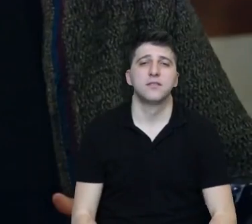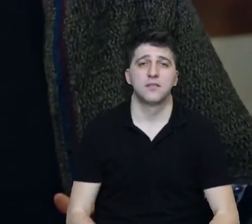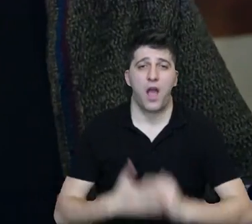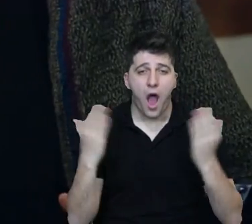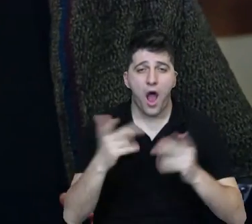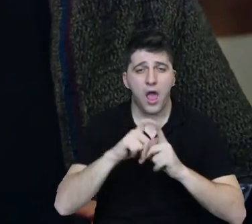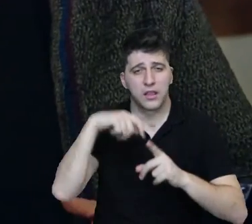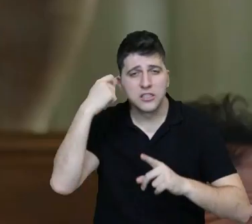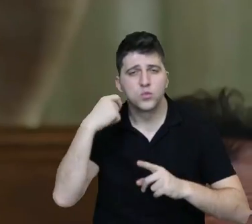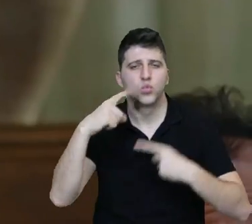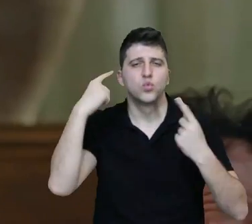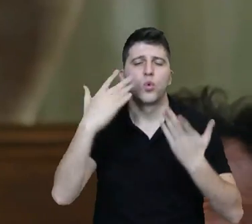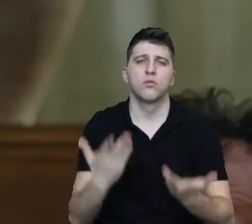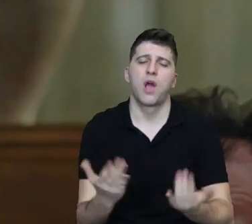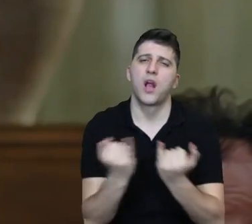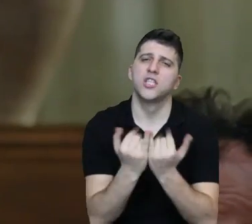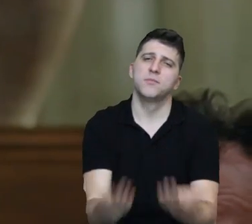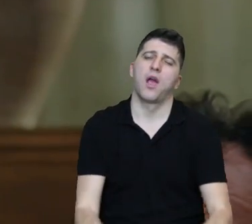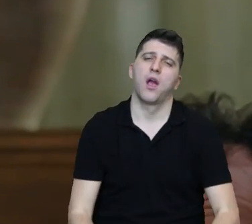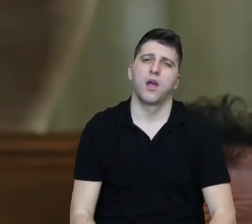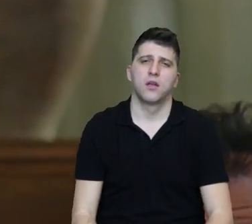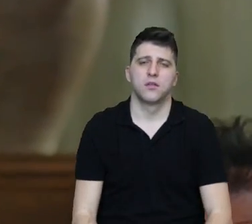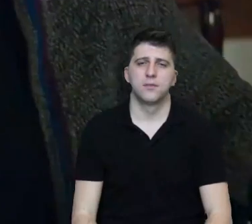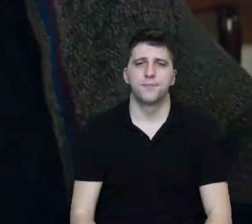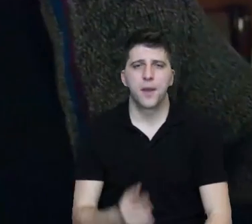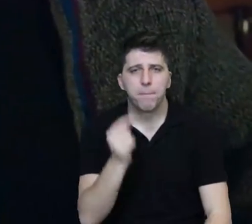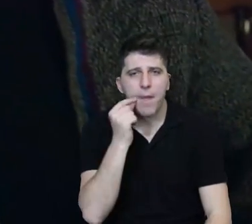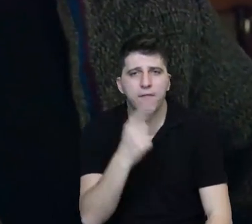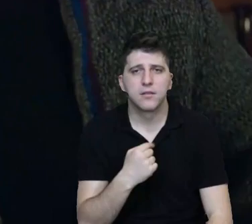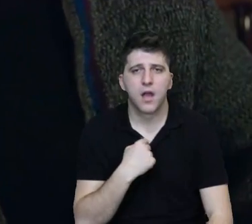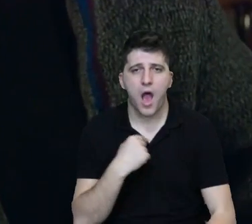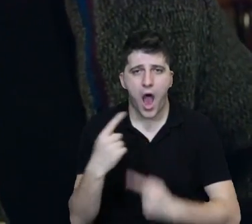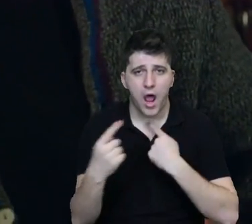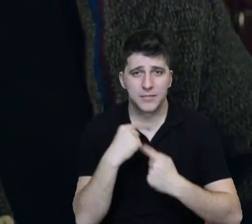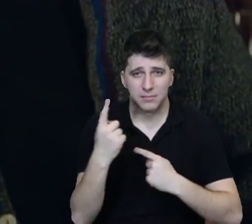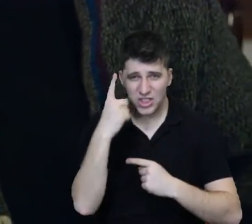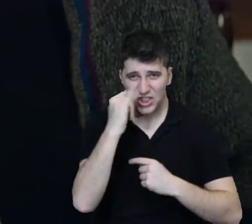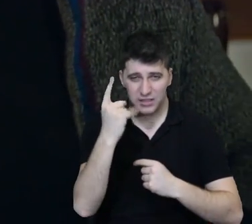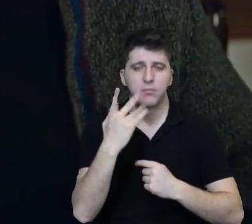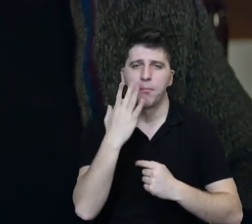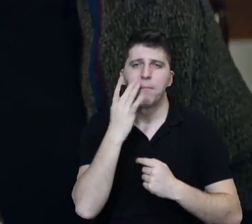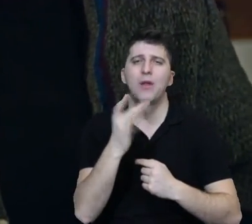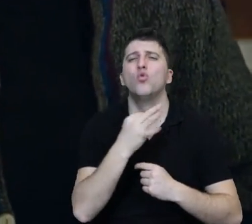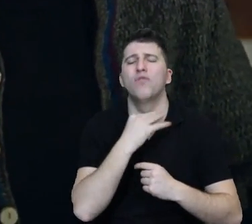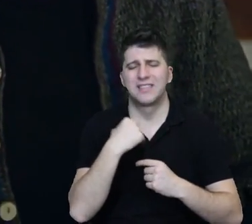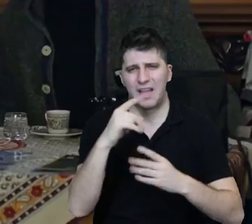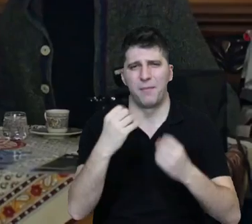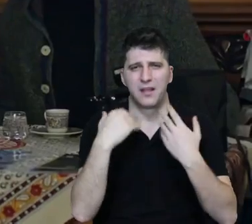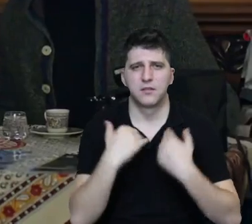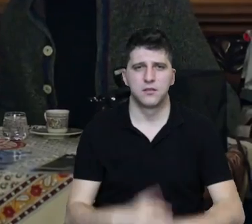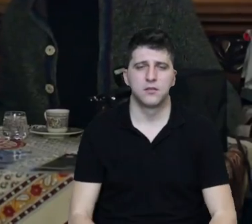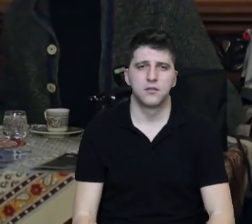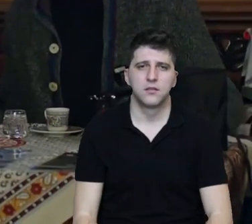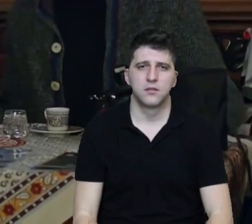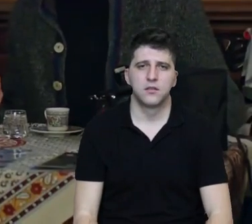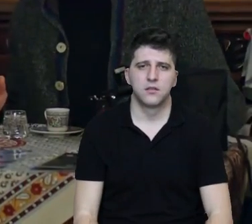Hala dizidesin, filmdesin sen bacım ya. Beyefendi, aramızda halli biri varsa onun kim olduğu belli. Lütfen bizi yalnız bırakın.